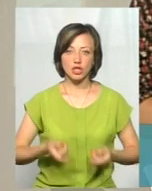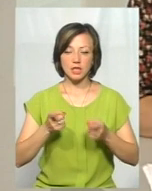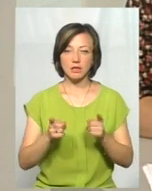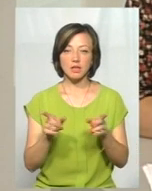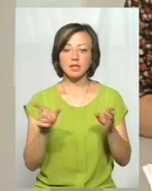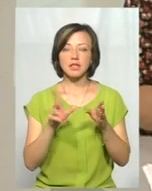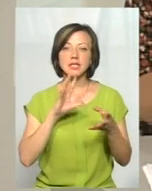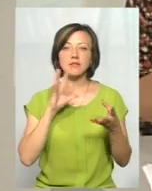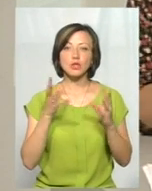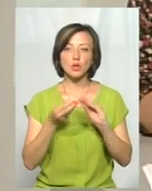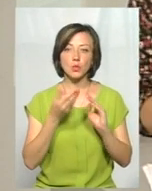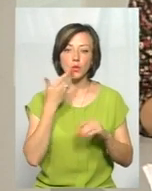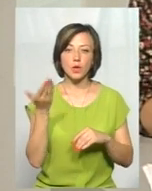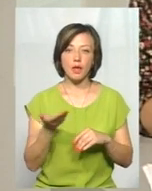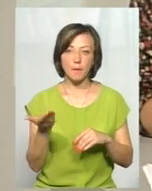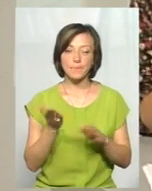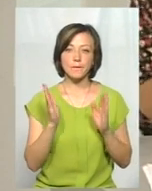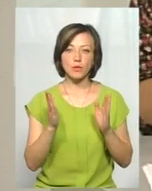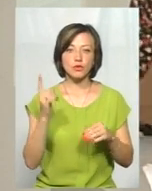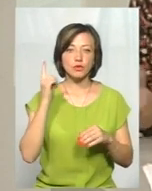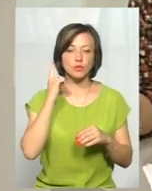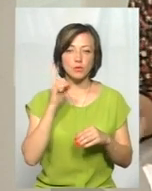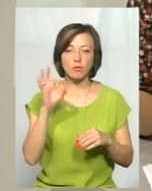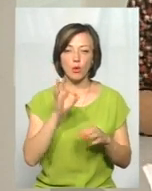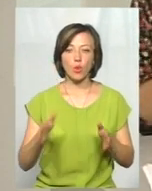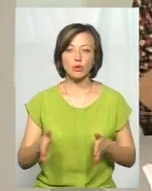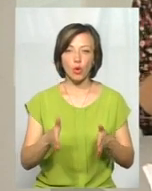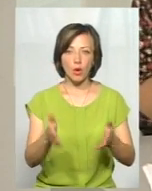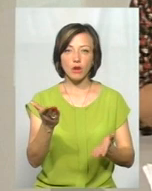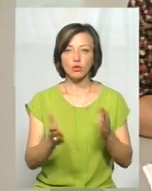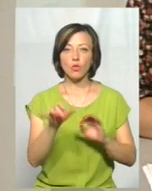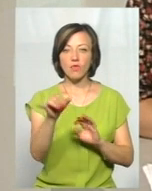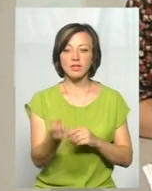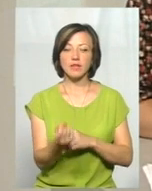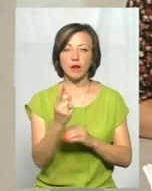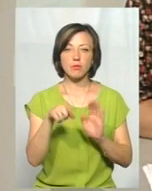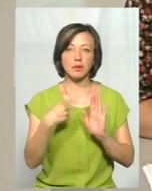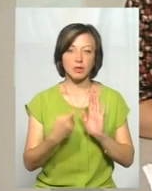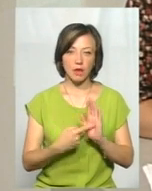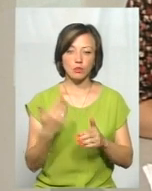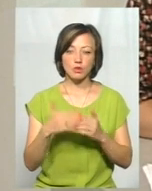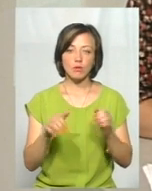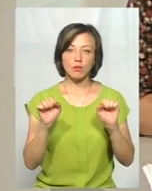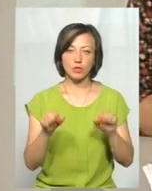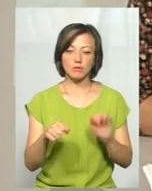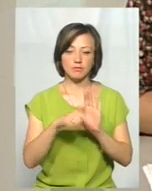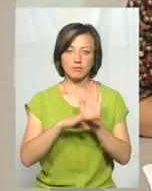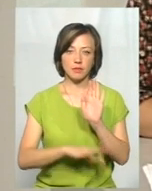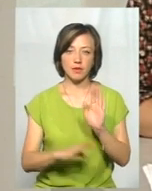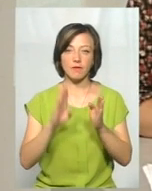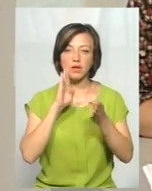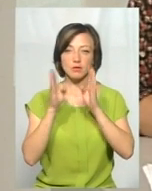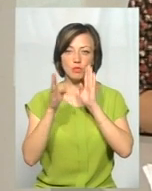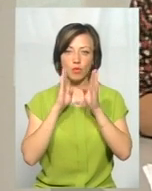разу ми звітуємо, ми будемо чути звіт про дороги, тому якщо у вас виникають питання, ви вже можете їх задавати у